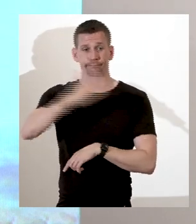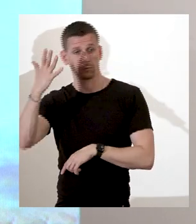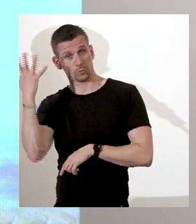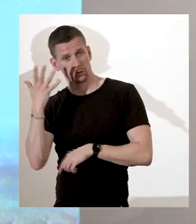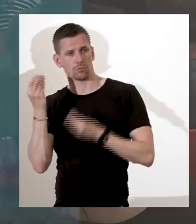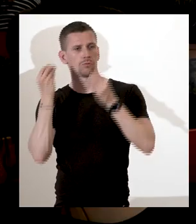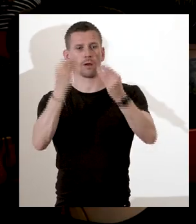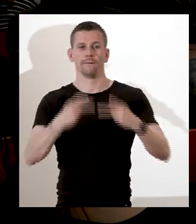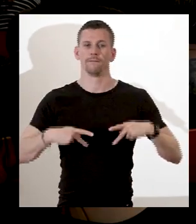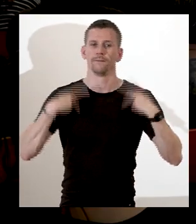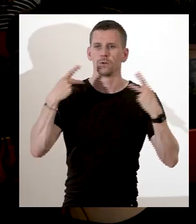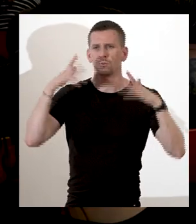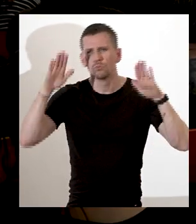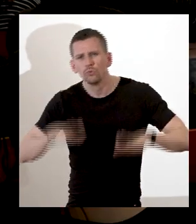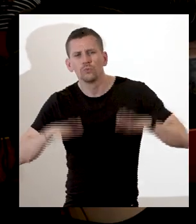XIXe siècle, donc